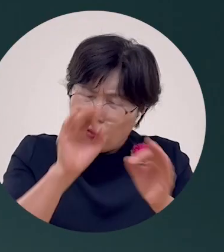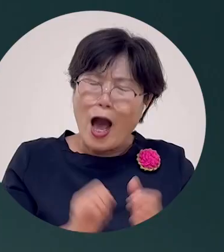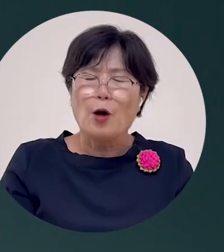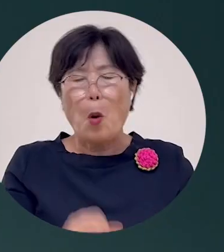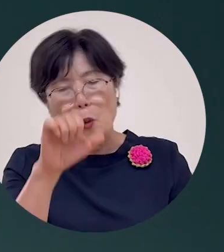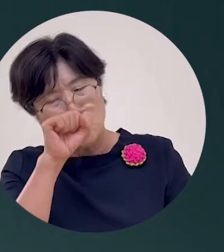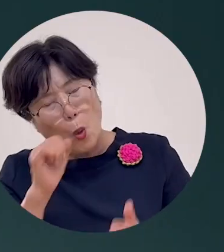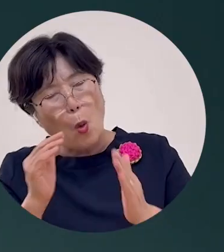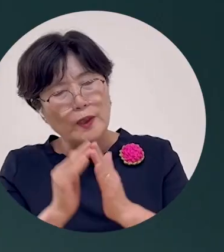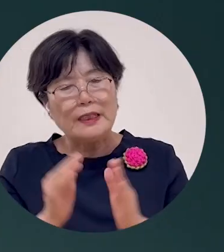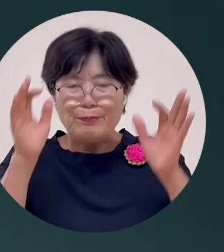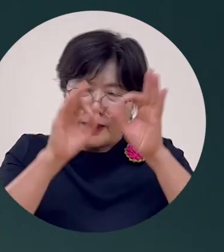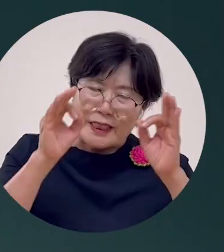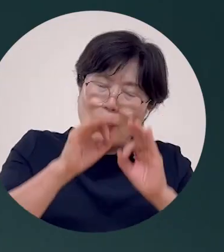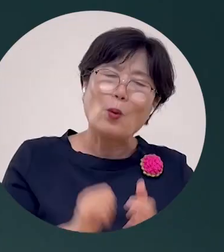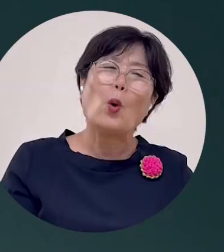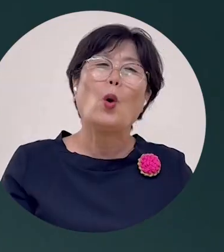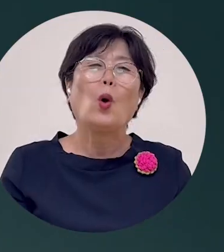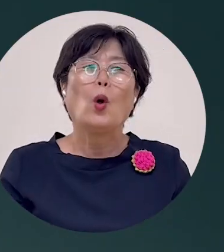좋은 집을 구하지만